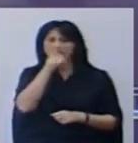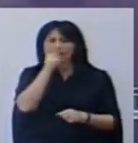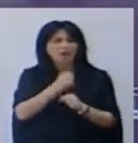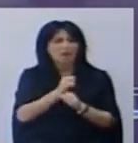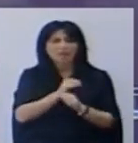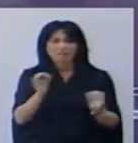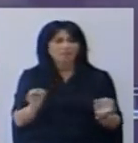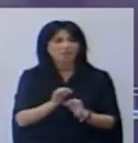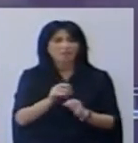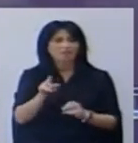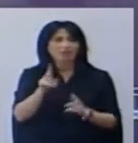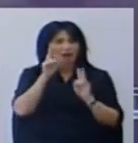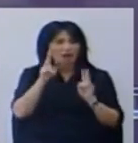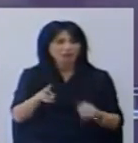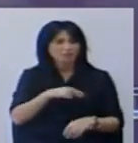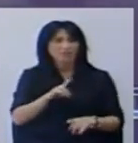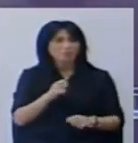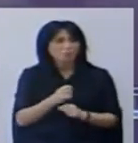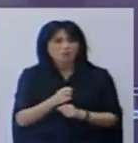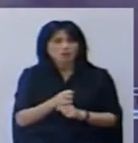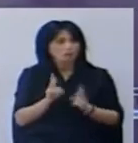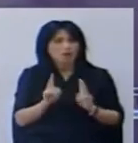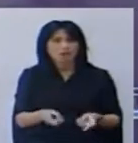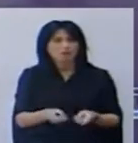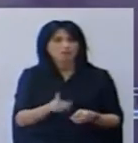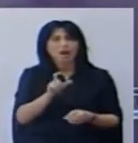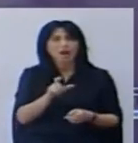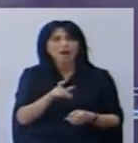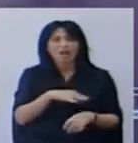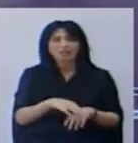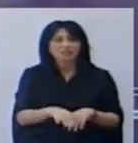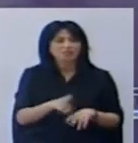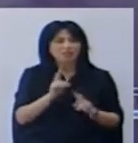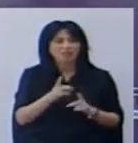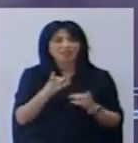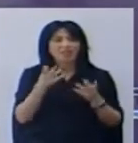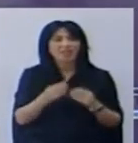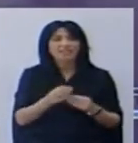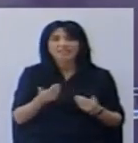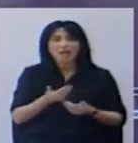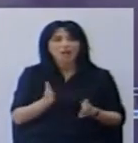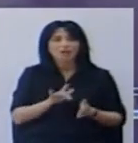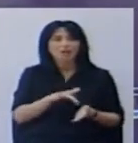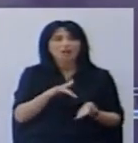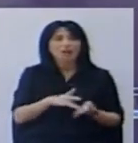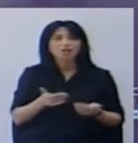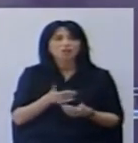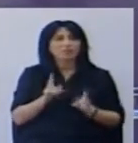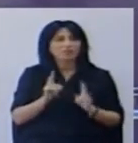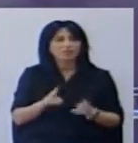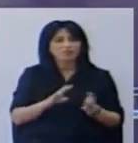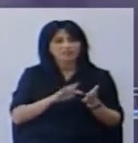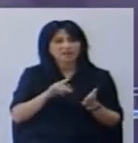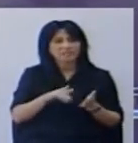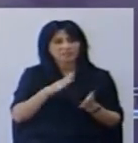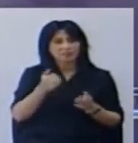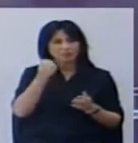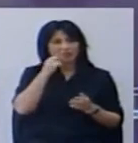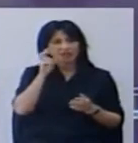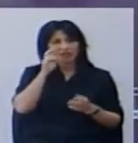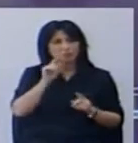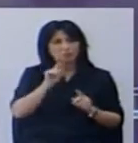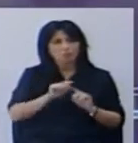გააკეთებს პარლამენტში, მან არ იცის რა უნდა გააკეთოს, არ იცის ხალხის ტკივილი, ერთი დღით არ უცხოვრია ხალხის ცხოვრებით. მე 9 წელი ვიყავ წინა